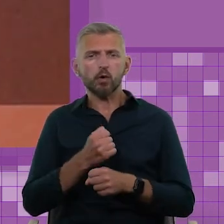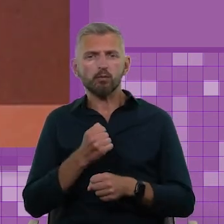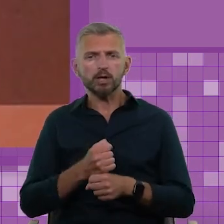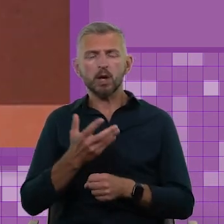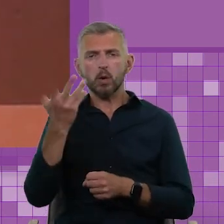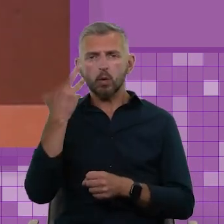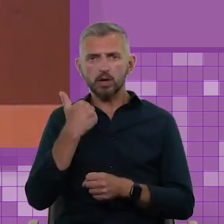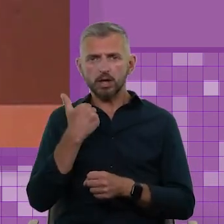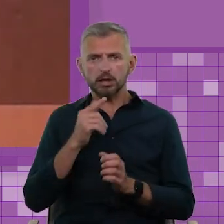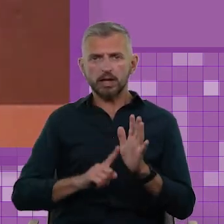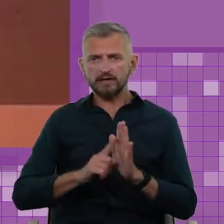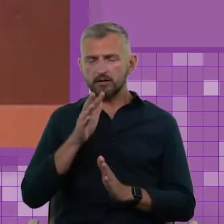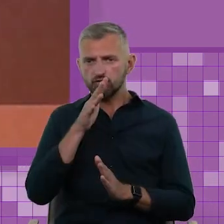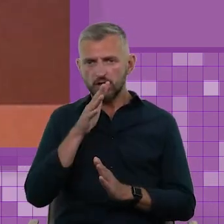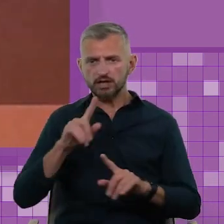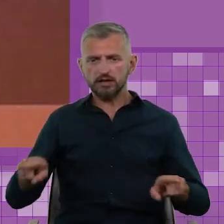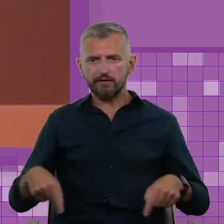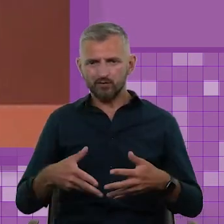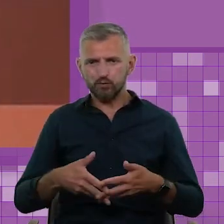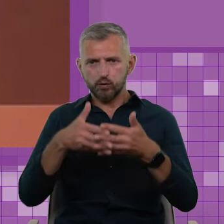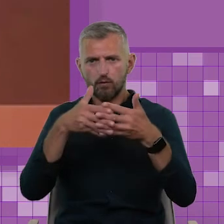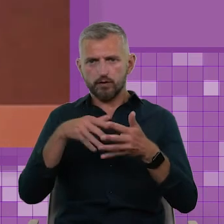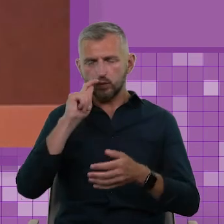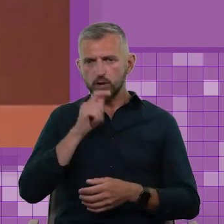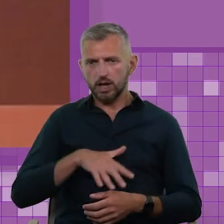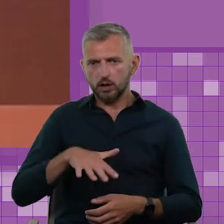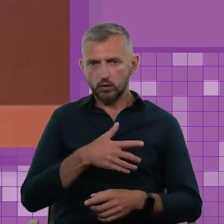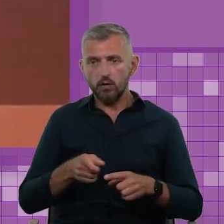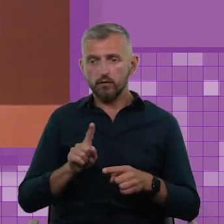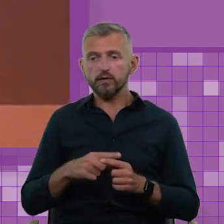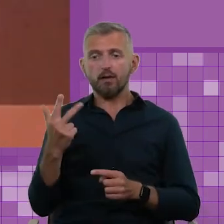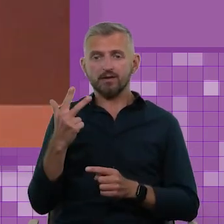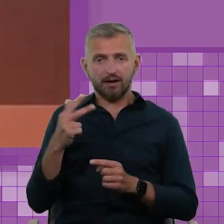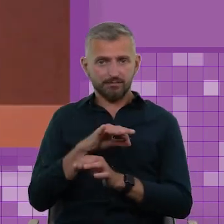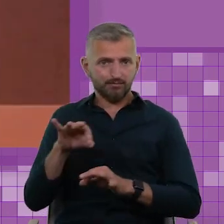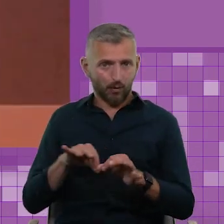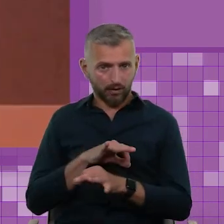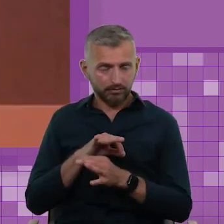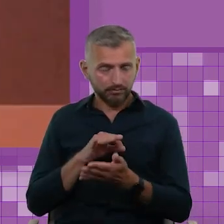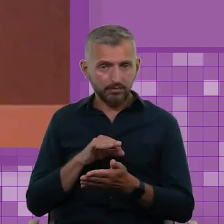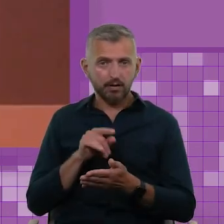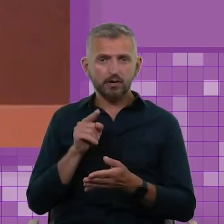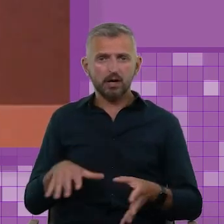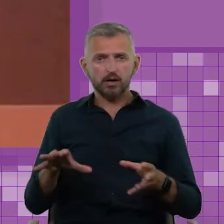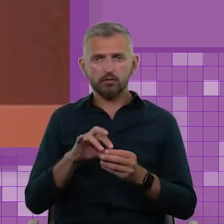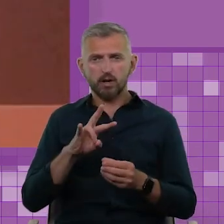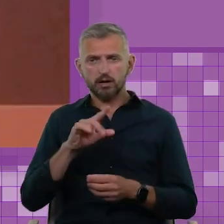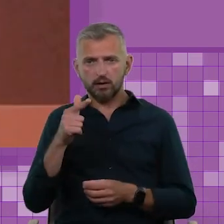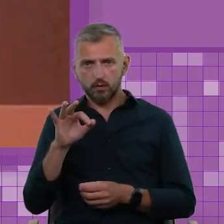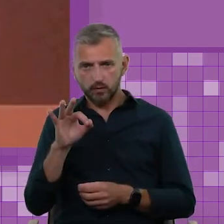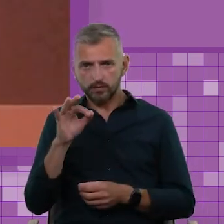коли настане час відбудовувати України. Ось ця третя ініціатива, вона разом з NGO Import